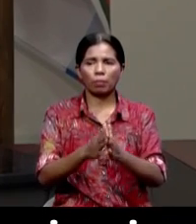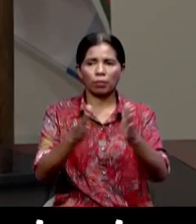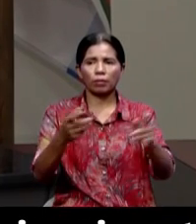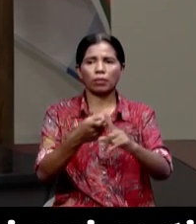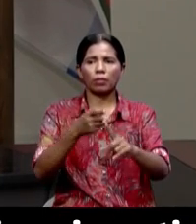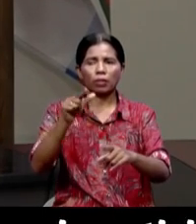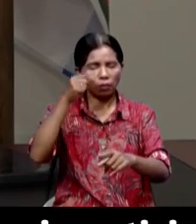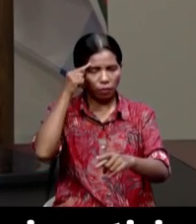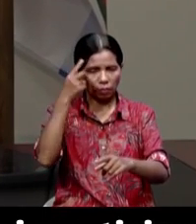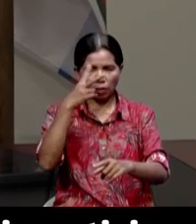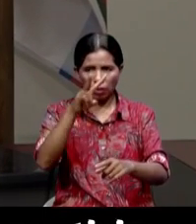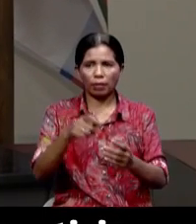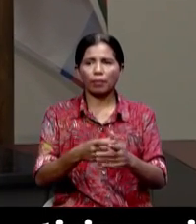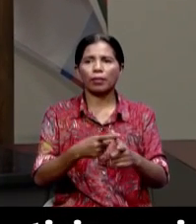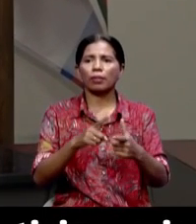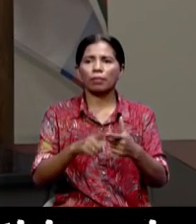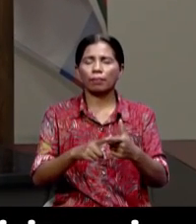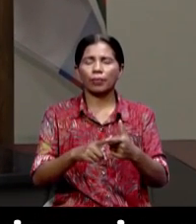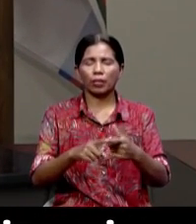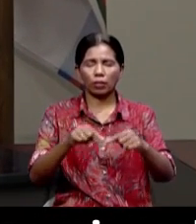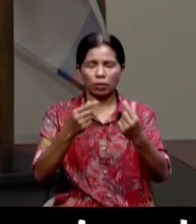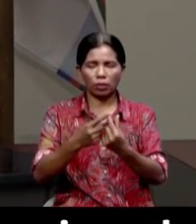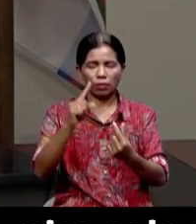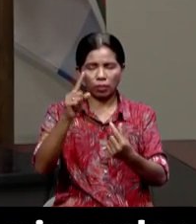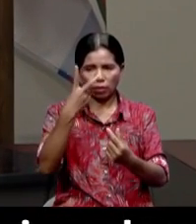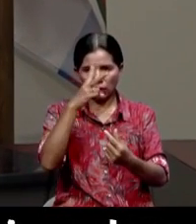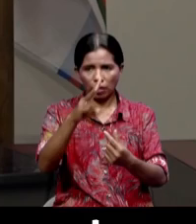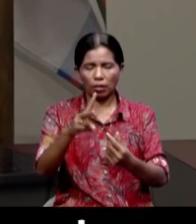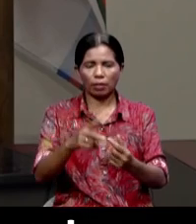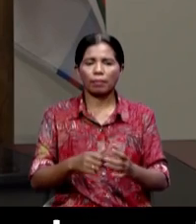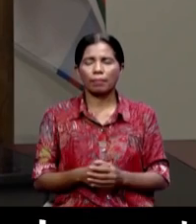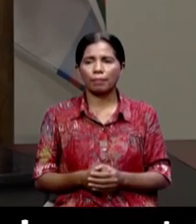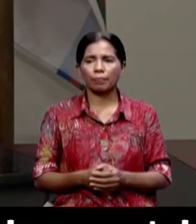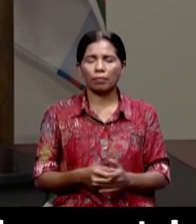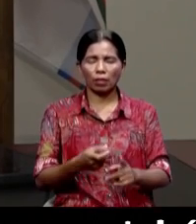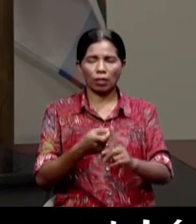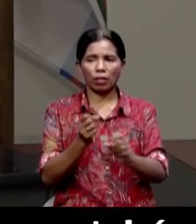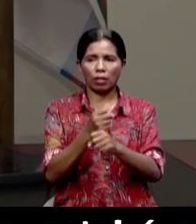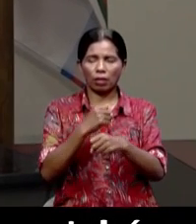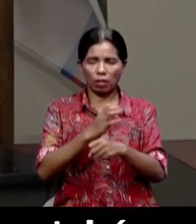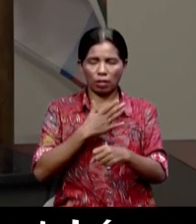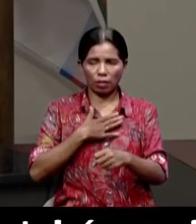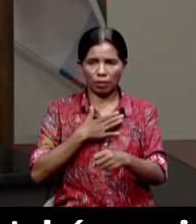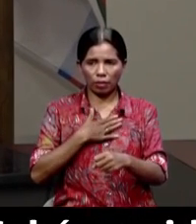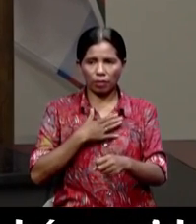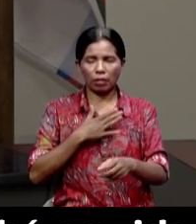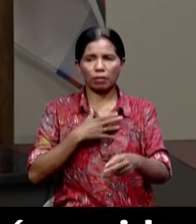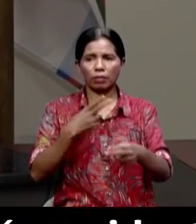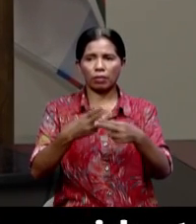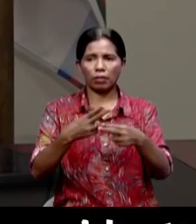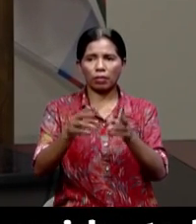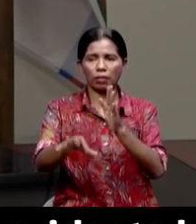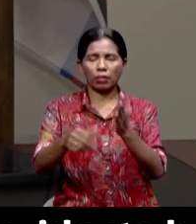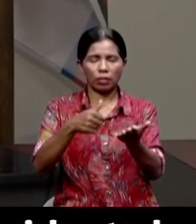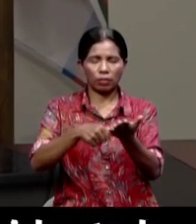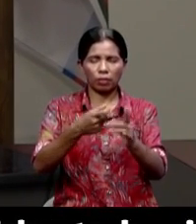parte governo mare, namo si ia seksa mida ba logistika na seksi rambe kulia. Usi parte haunyang, ane sa haunina rase, hetan kumbitu